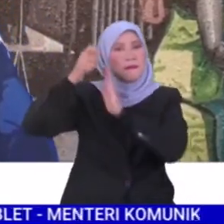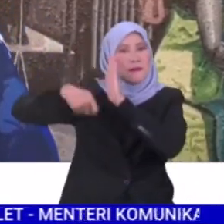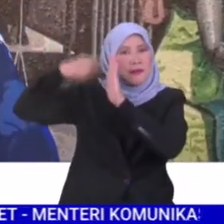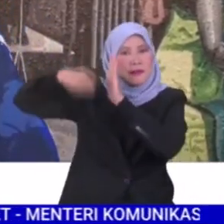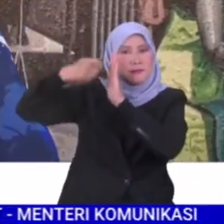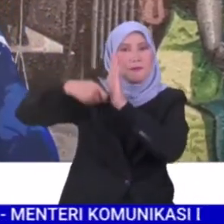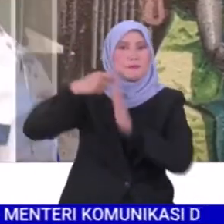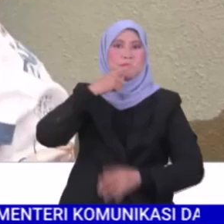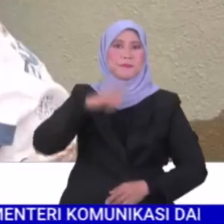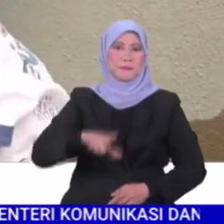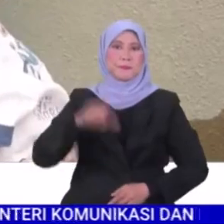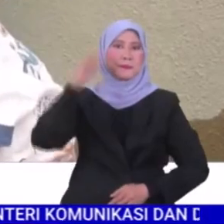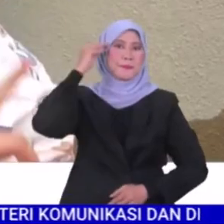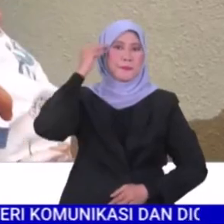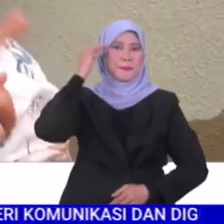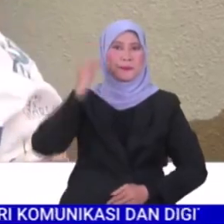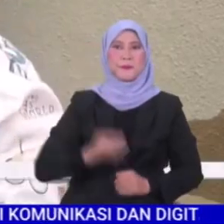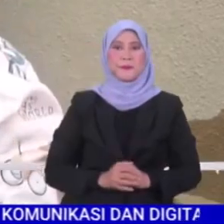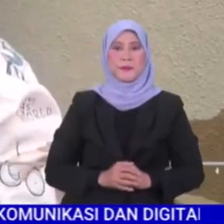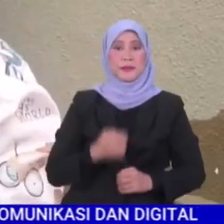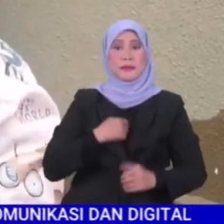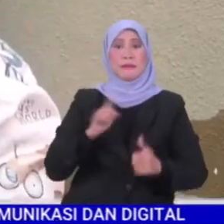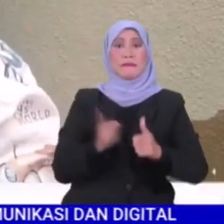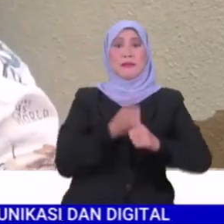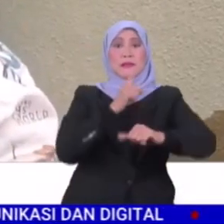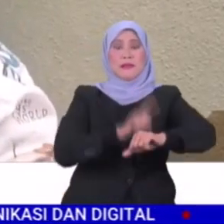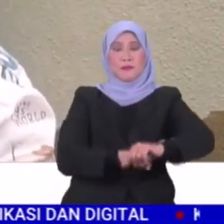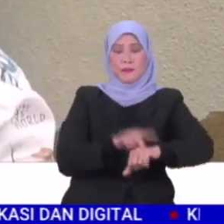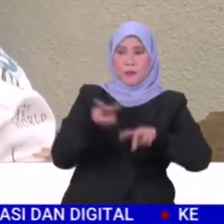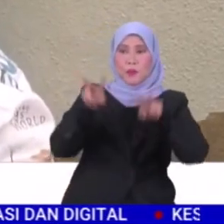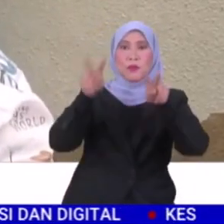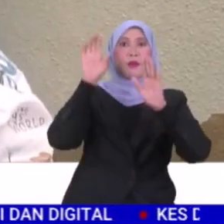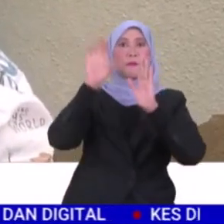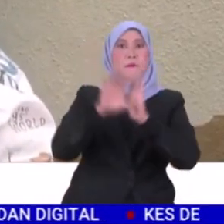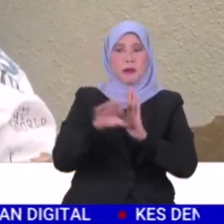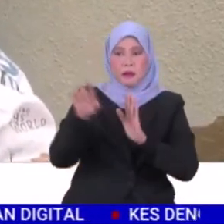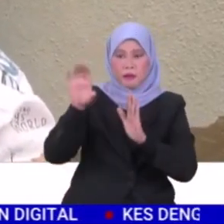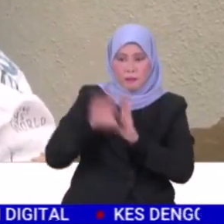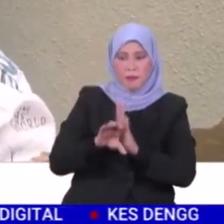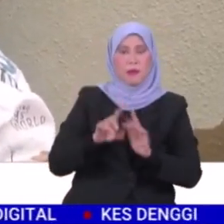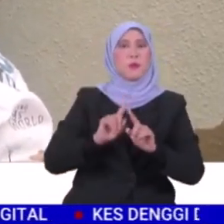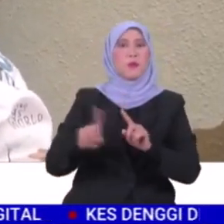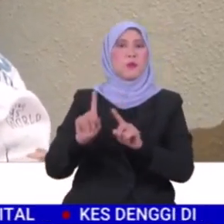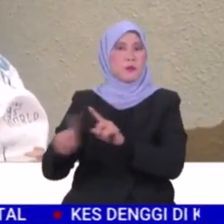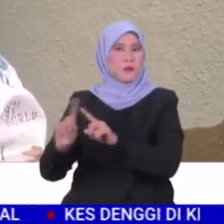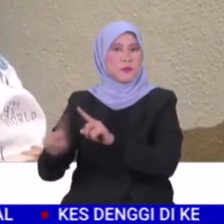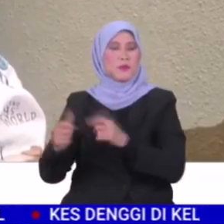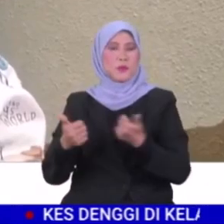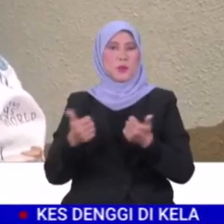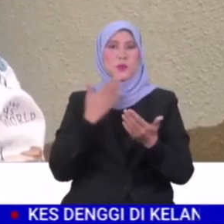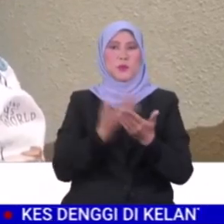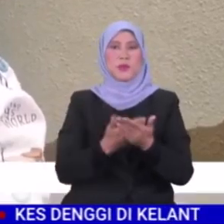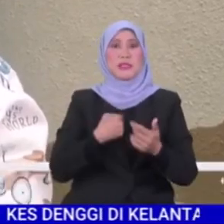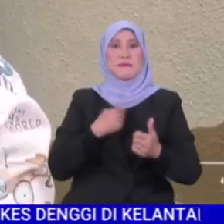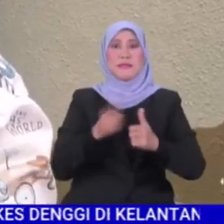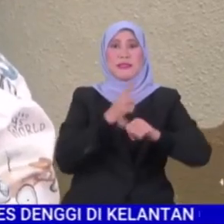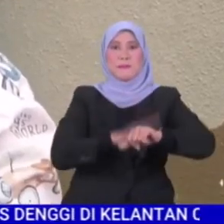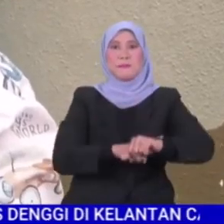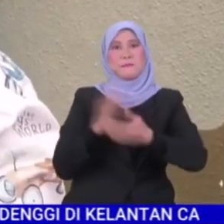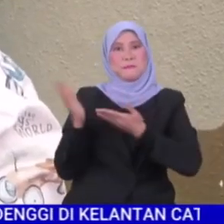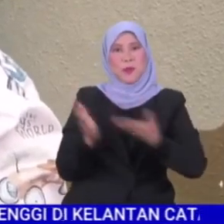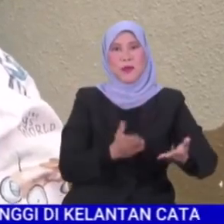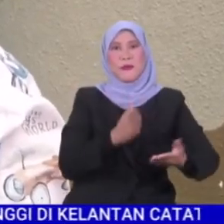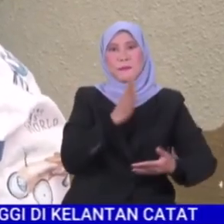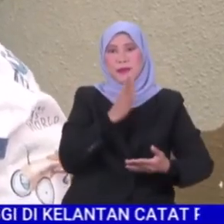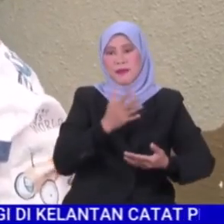kita, filem-filem Melayu. Ni akak first time nampak yang ni, tak tahu pula kat sini ada. So just spend time dengan mak dengan anak, just bawa